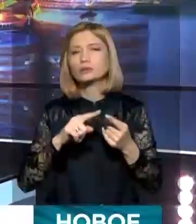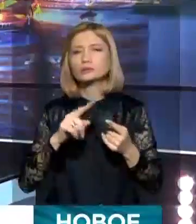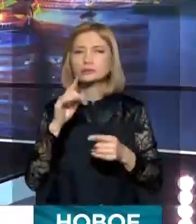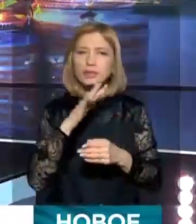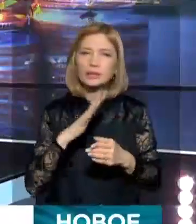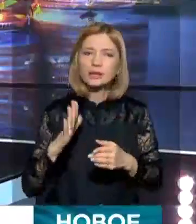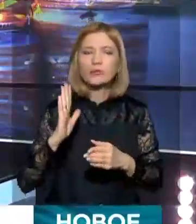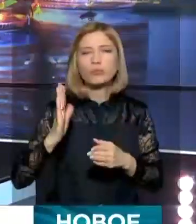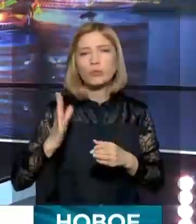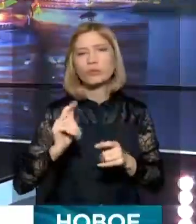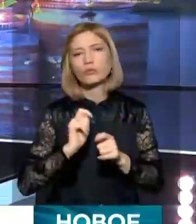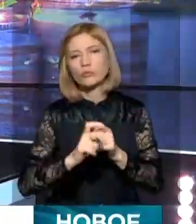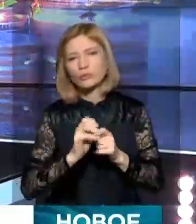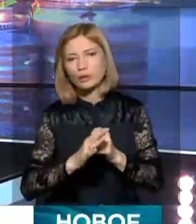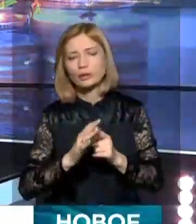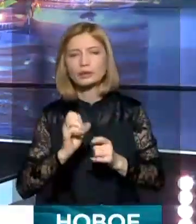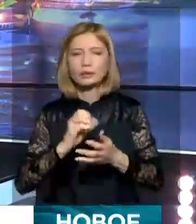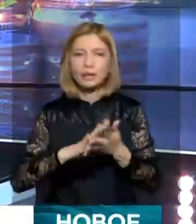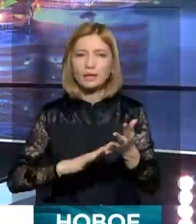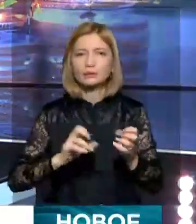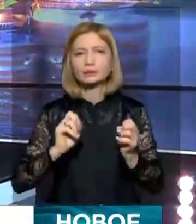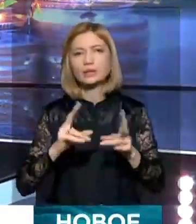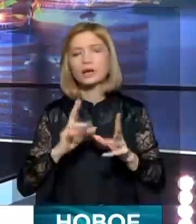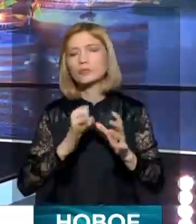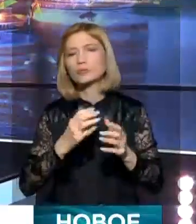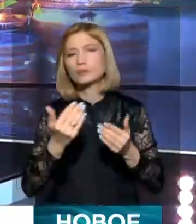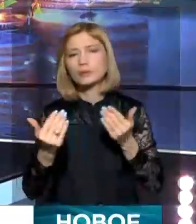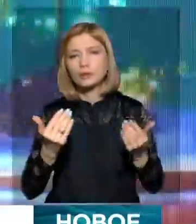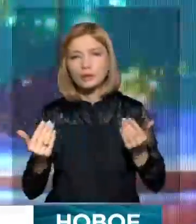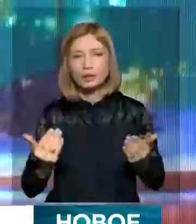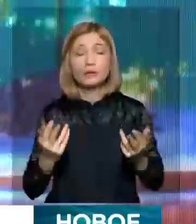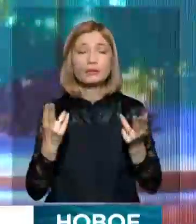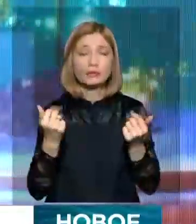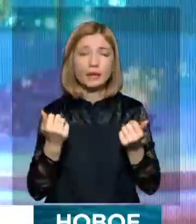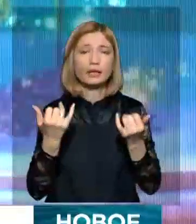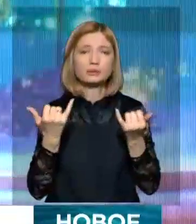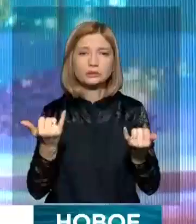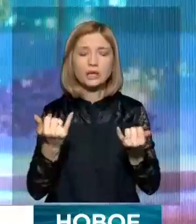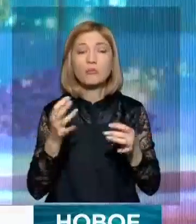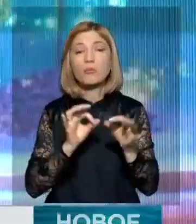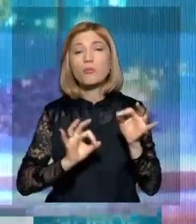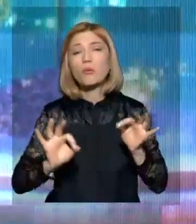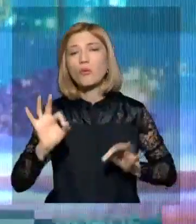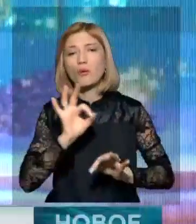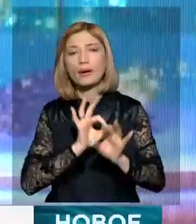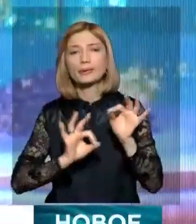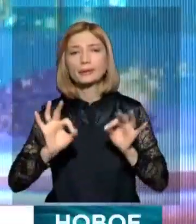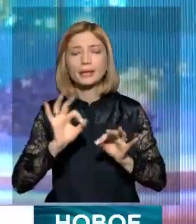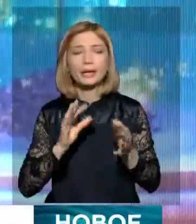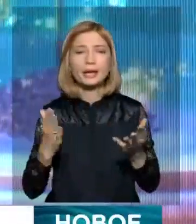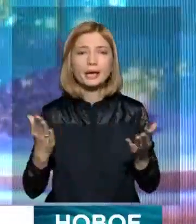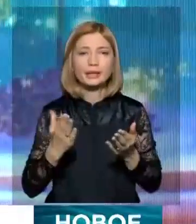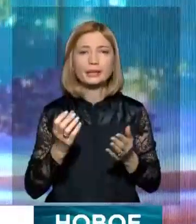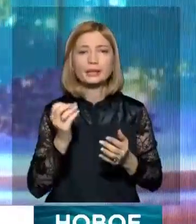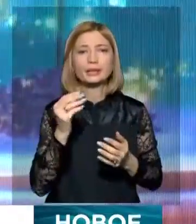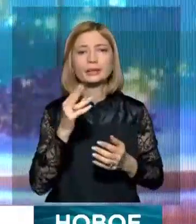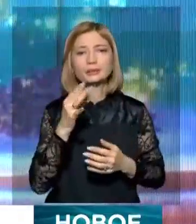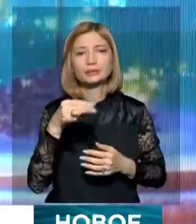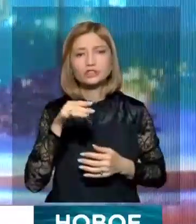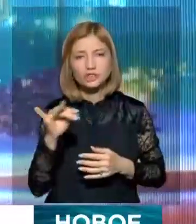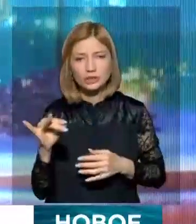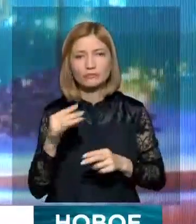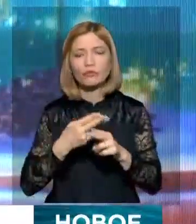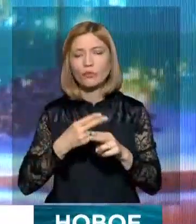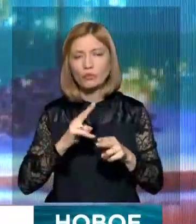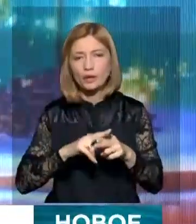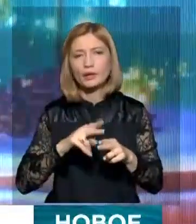Да, как раз таки эта рецессия наблюдается в тех проектах, где ESG не является основным